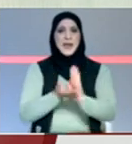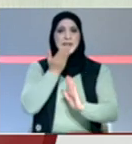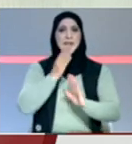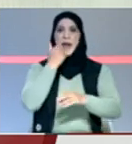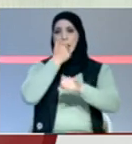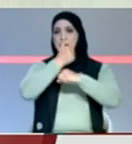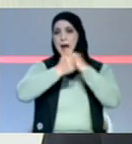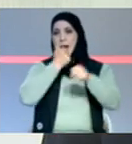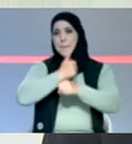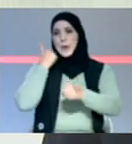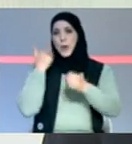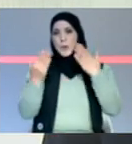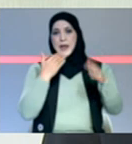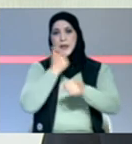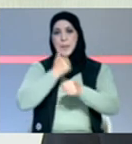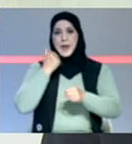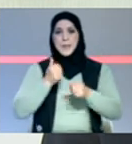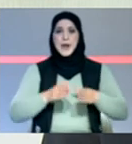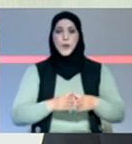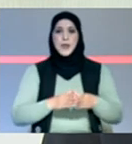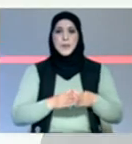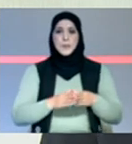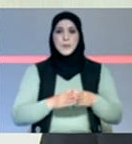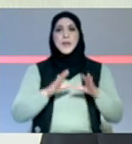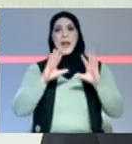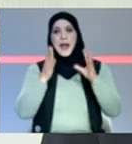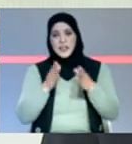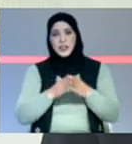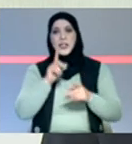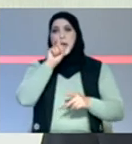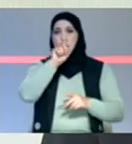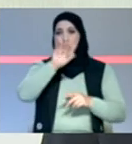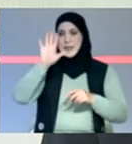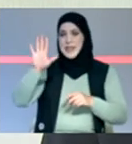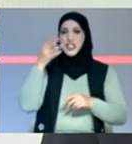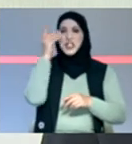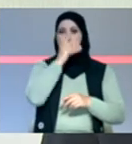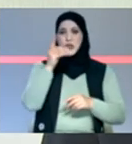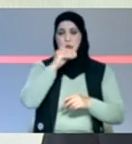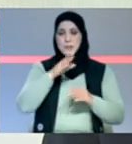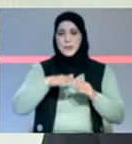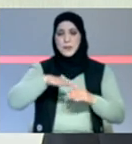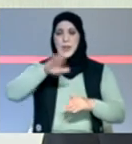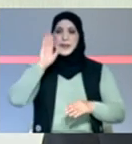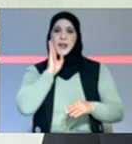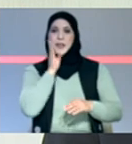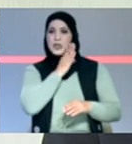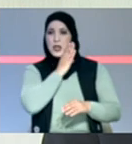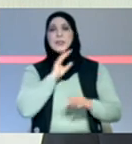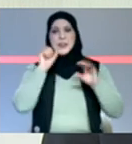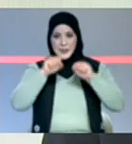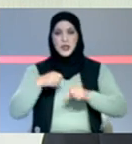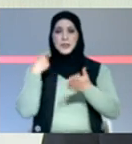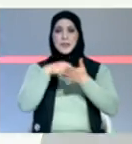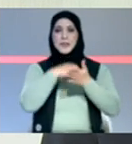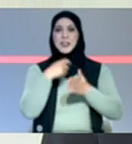خاطر منتج ضعيف، انتاج مش كبير برشا. بارتين من 15 ديسمبر حتى الجانفي وقت الناس تنجم تقتني الزيت. وقت